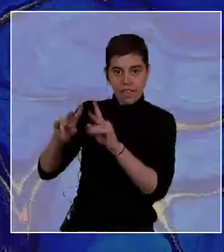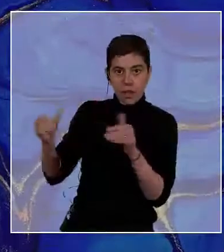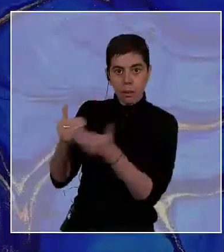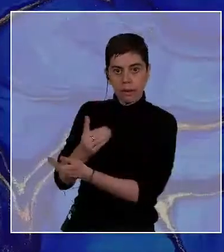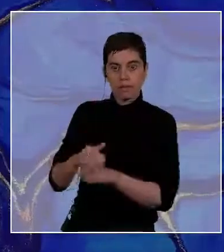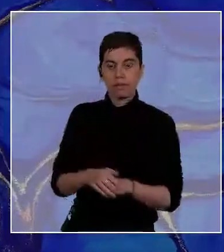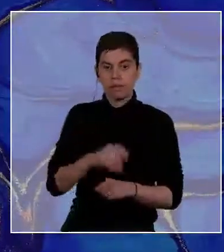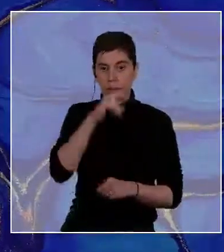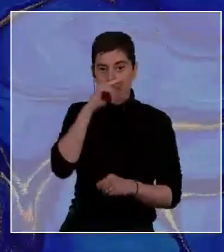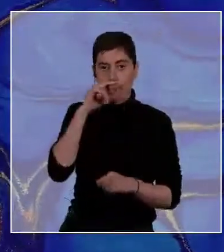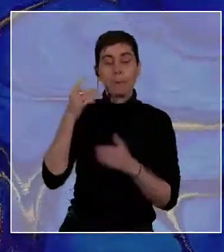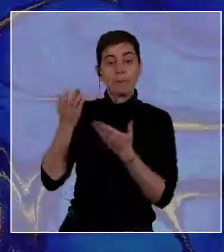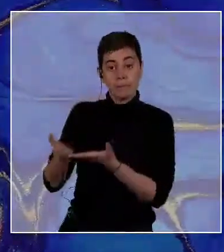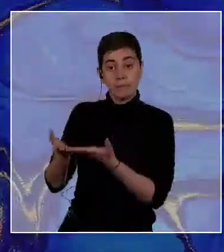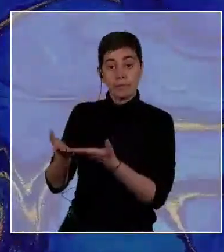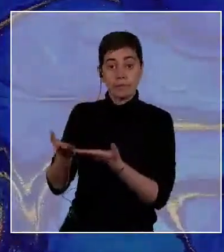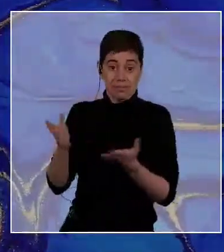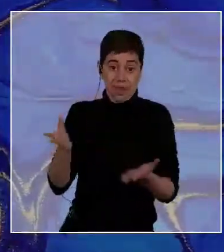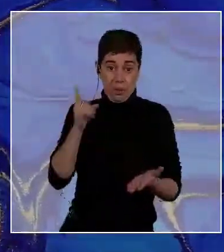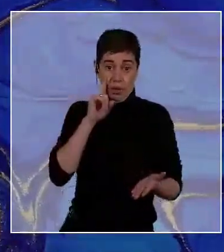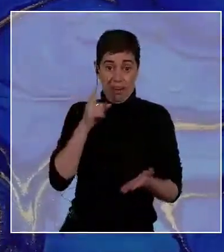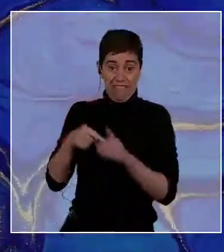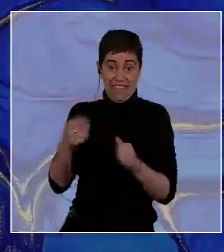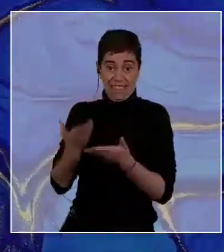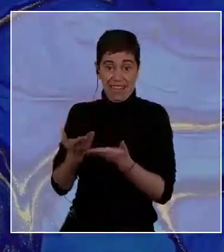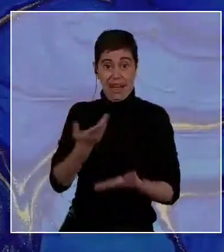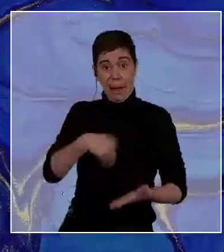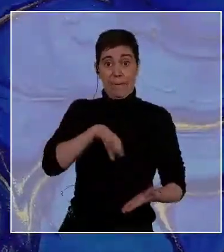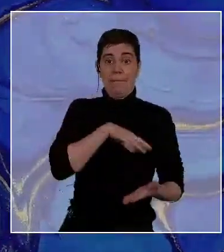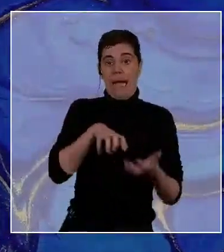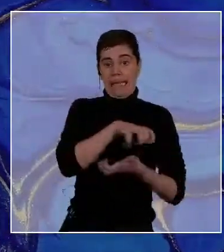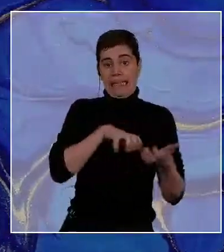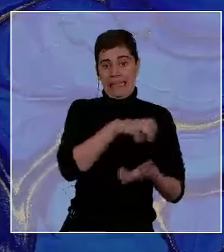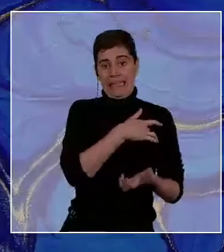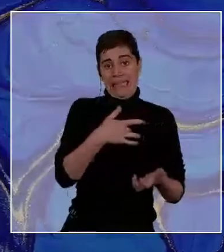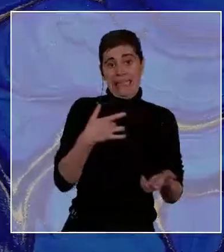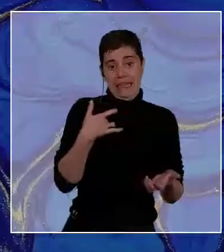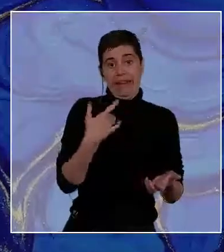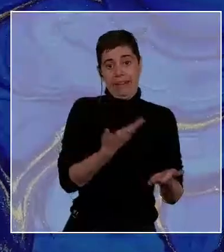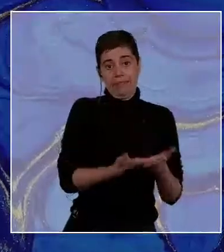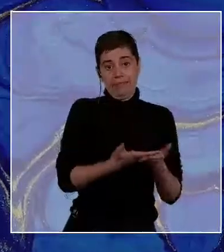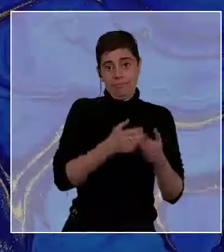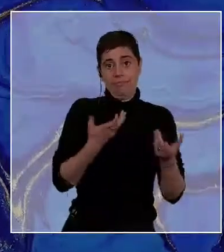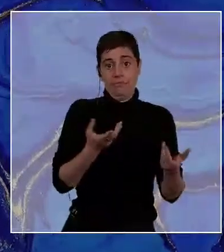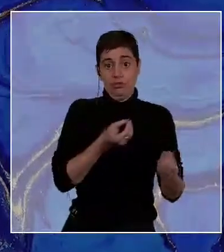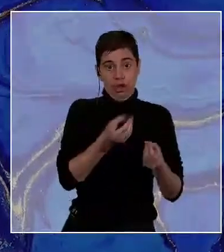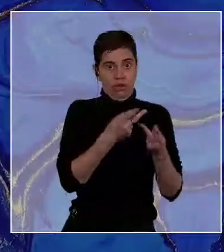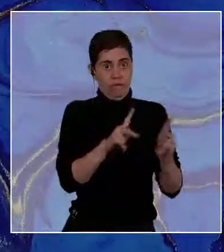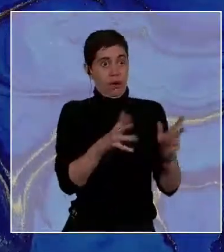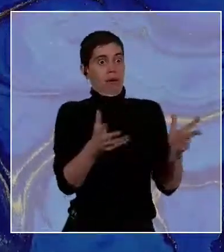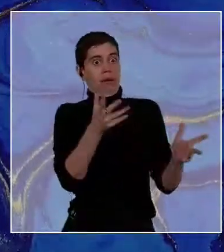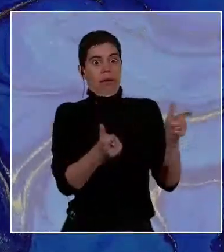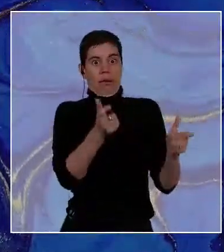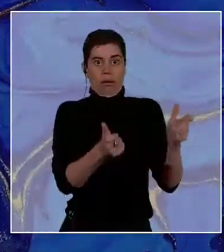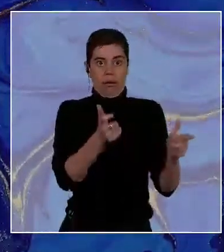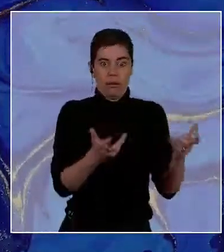d'ailleurs, s'est produit, hélas aussi, à cause de la crise sanitaire qui a frappé la ville de plein fouet. Mais il ne faut pas